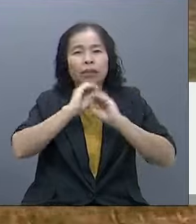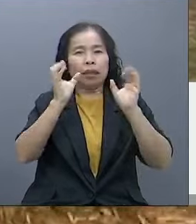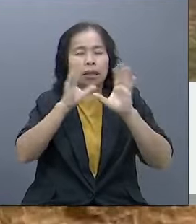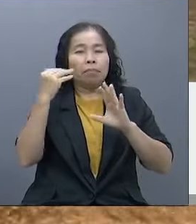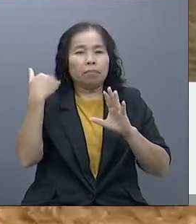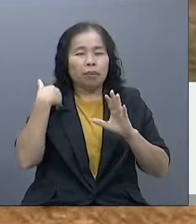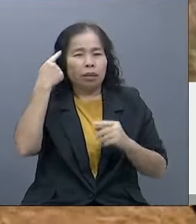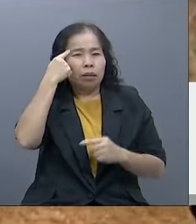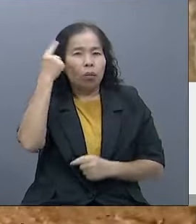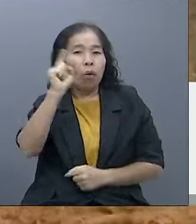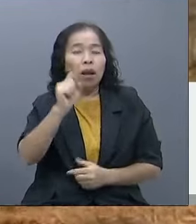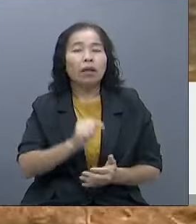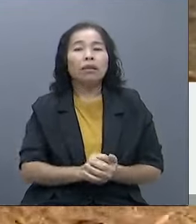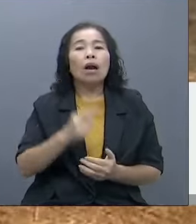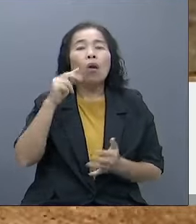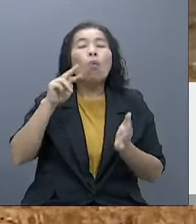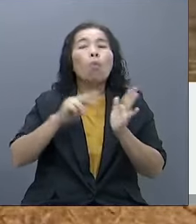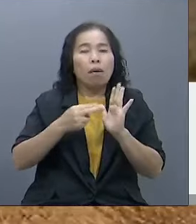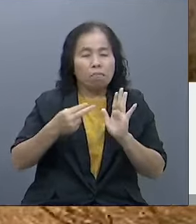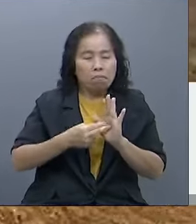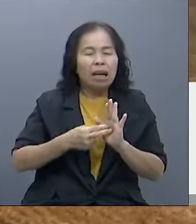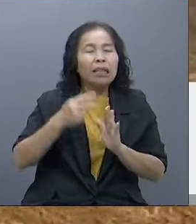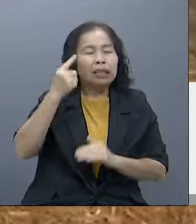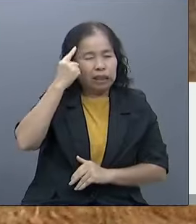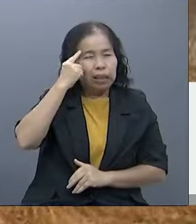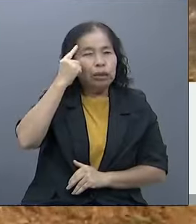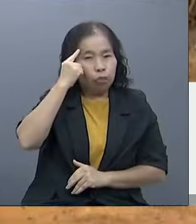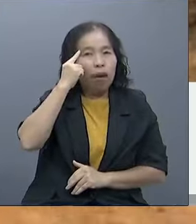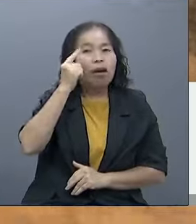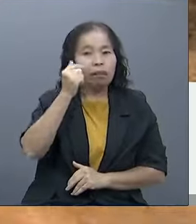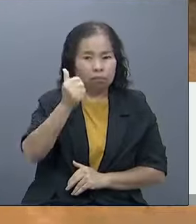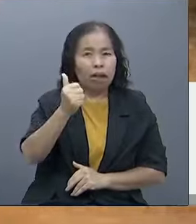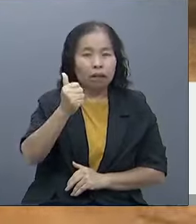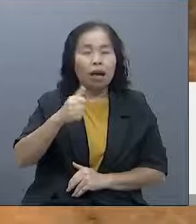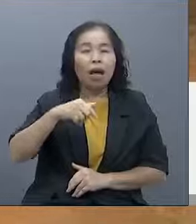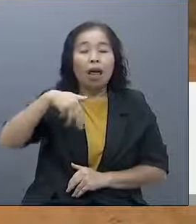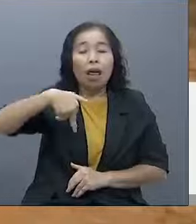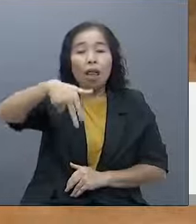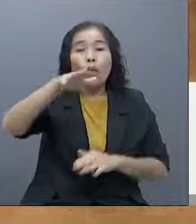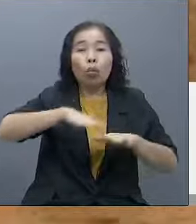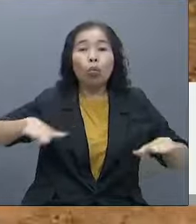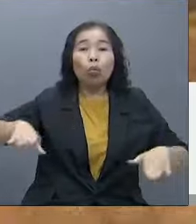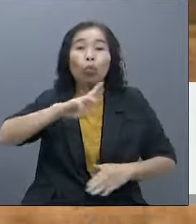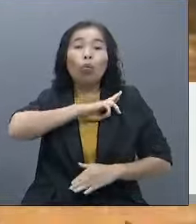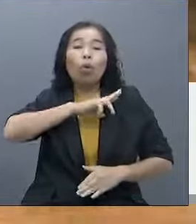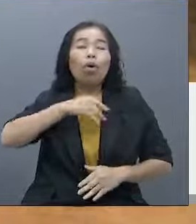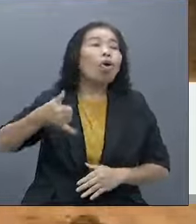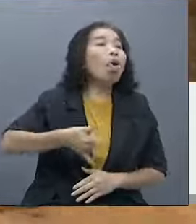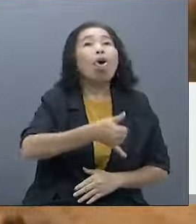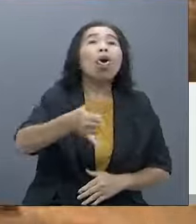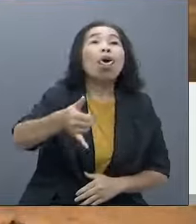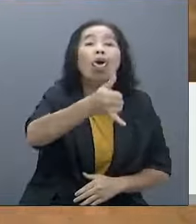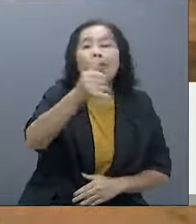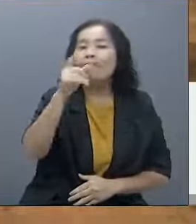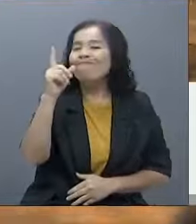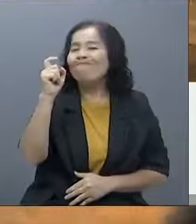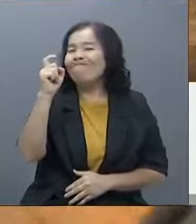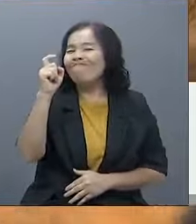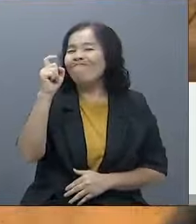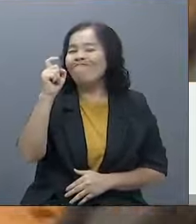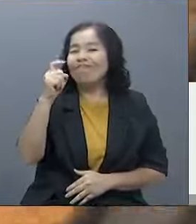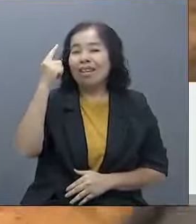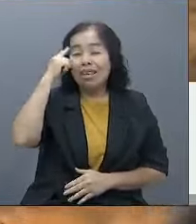ไปที่ว่าความเป็นไปได้ที่เด็กจะพลัดหลงด้วยตัวเองมีน้อยกว่าความเป็นไปได้ที่ว่าจะมีบุคคลอื่นนำพาเ